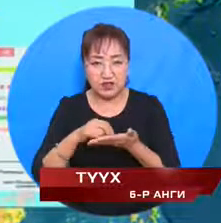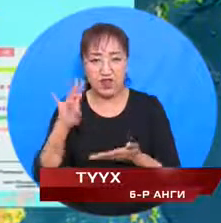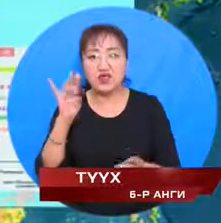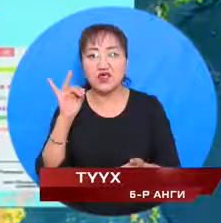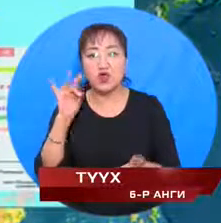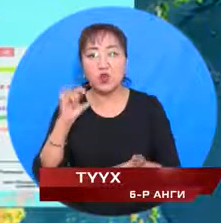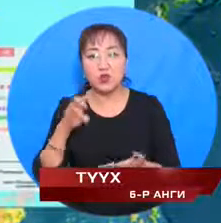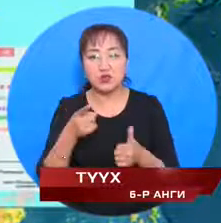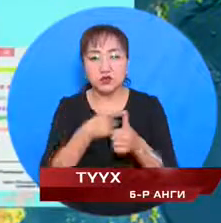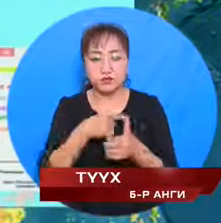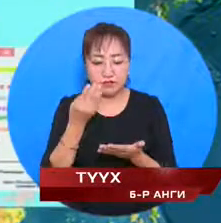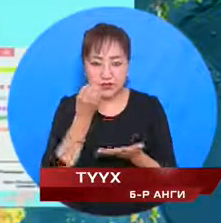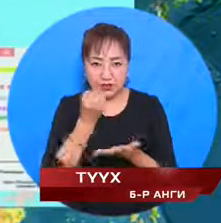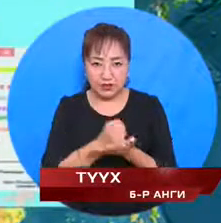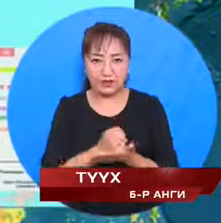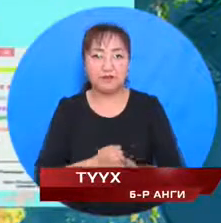эрдэмтэд тогтоожээ.